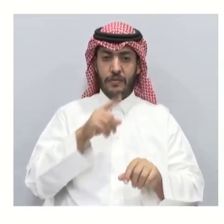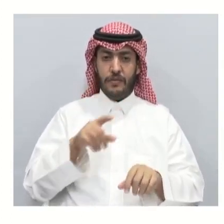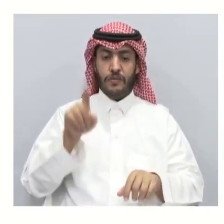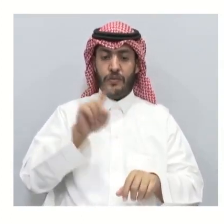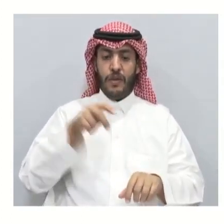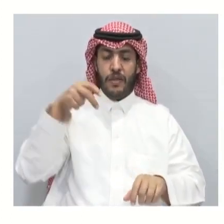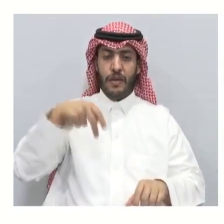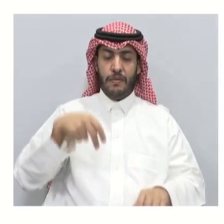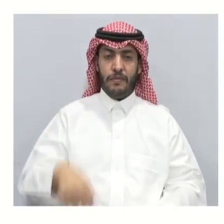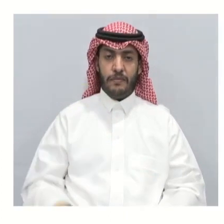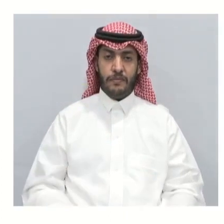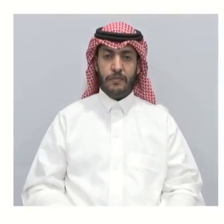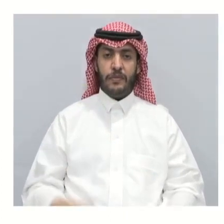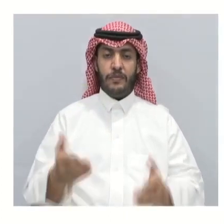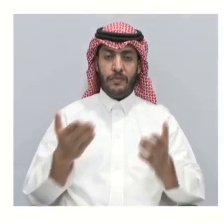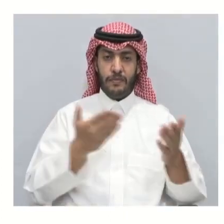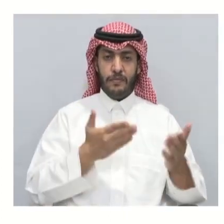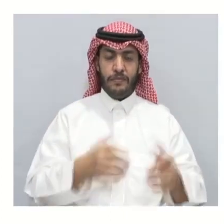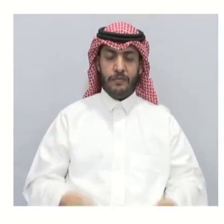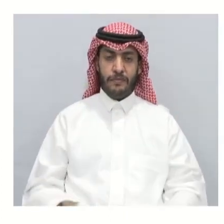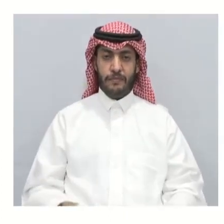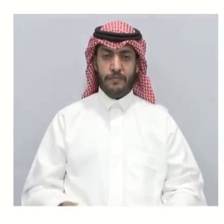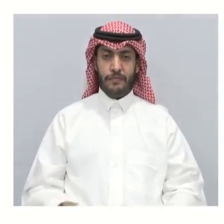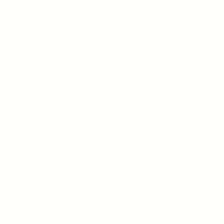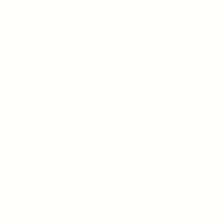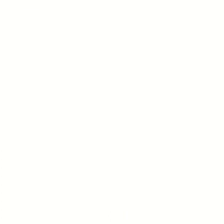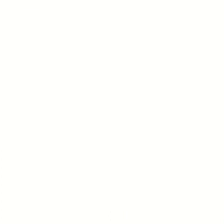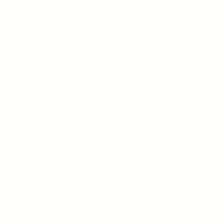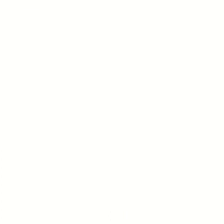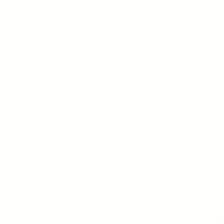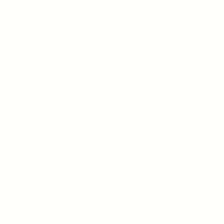السؤال الثامن يا مبدعين تفضلوا اسعدكم الله